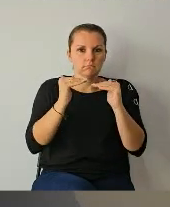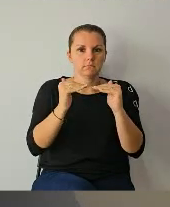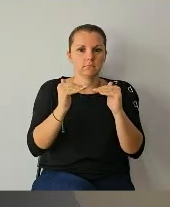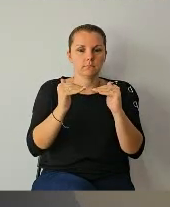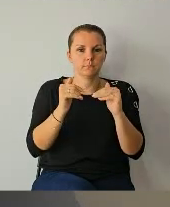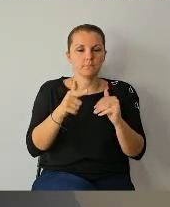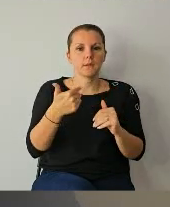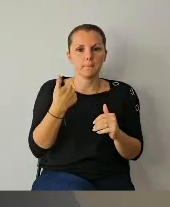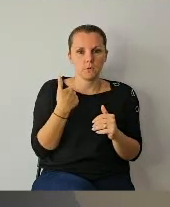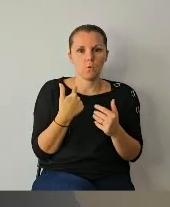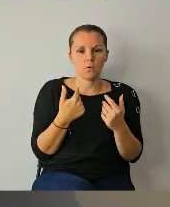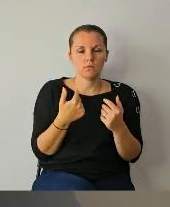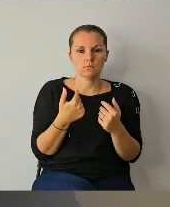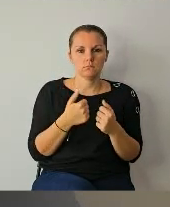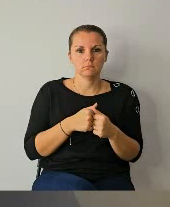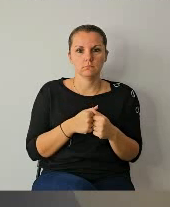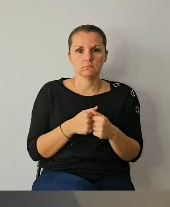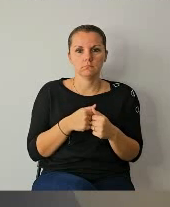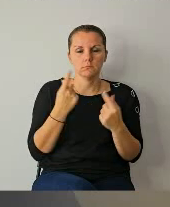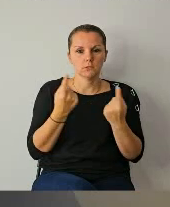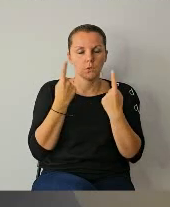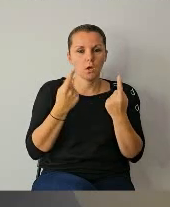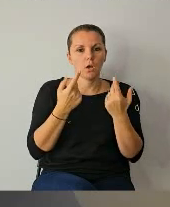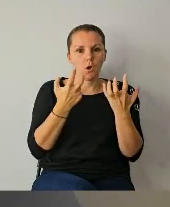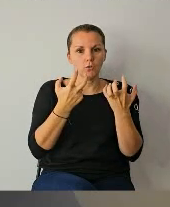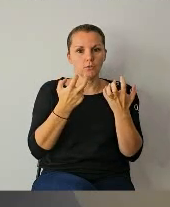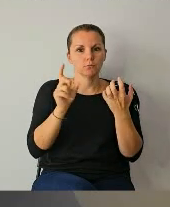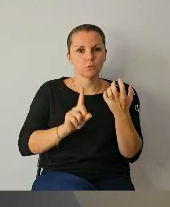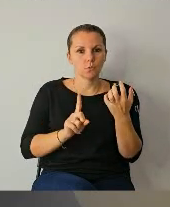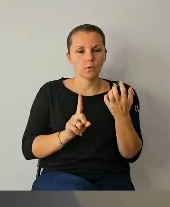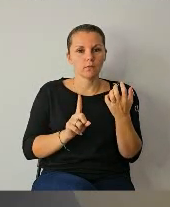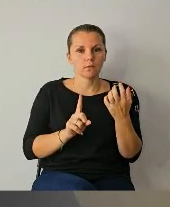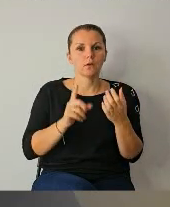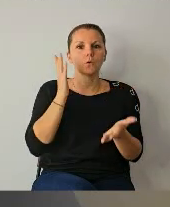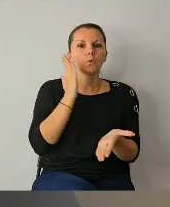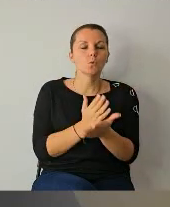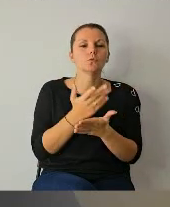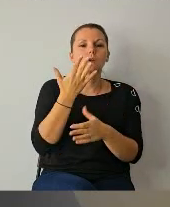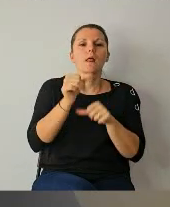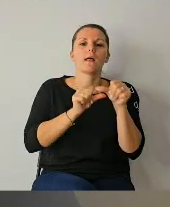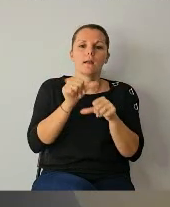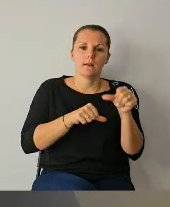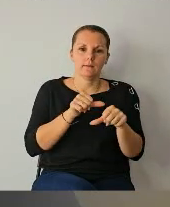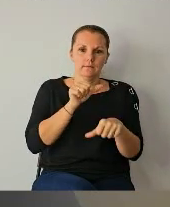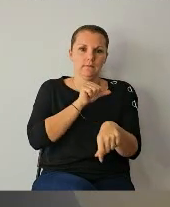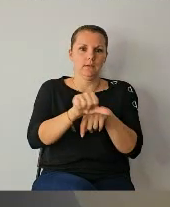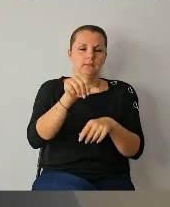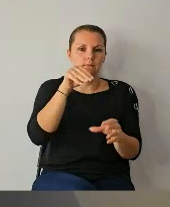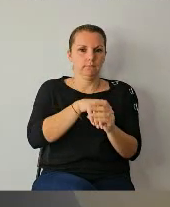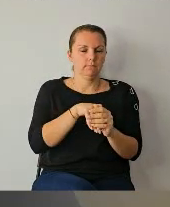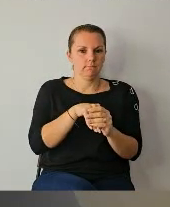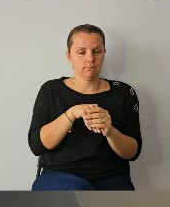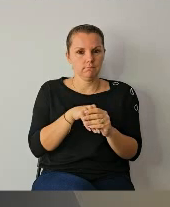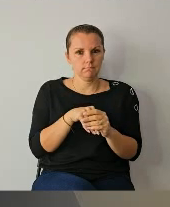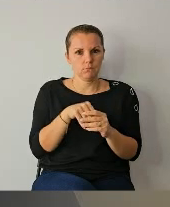tutaj w tym przypadku, o którym pytam, na przykład o tych 800 zł, ile to 800 zł już figuruje w tym zapisie uchwały?